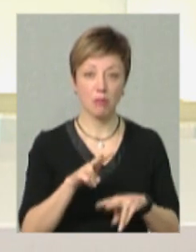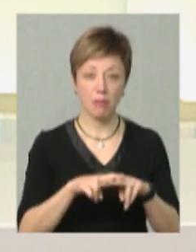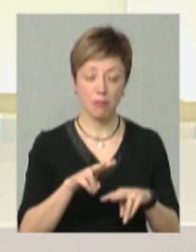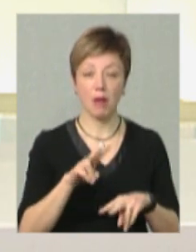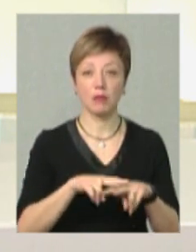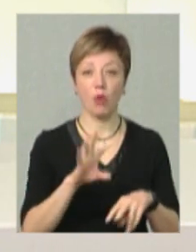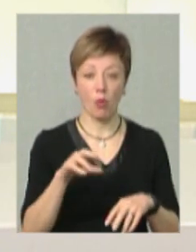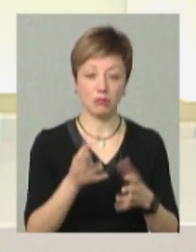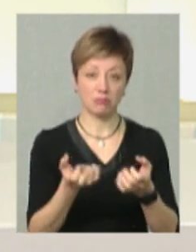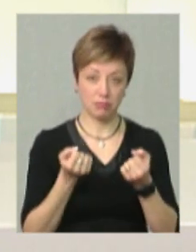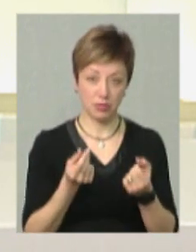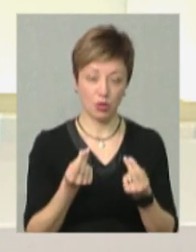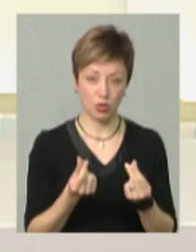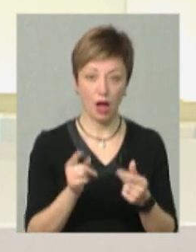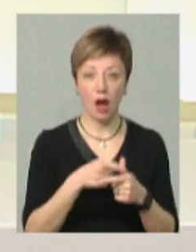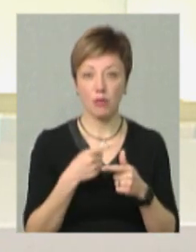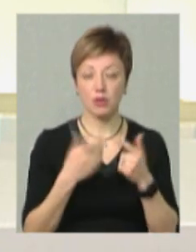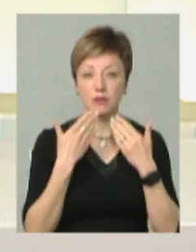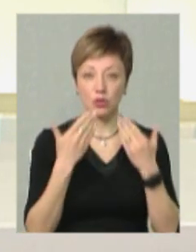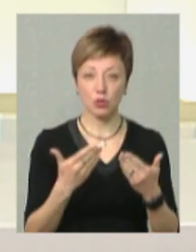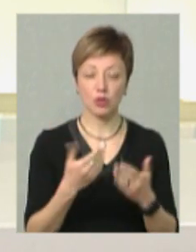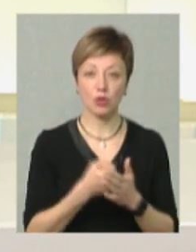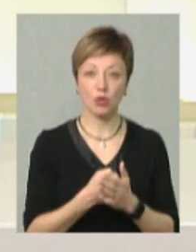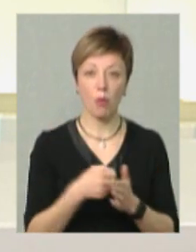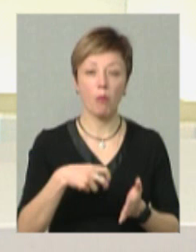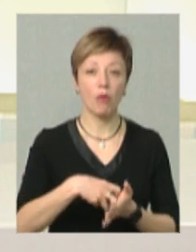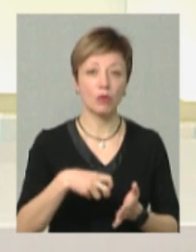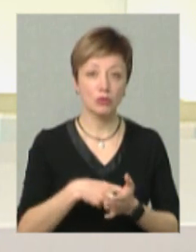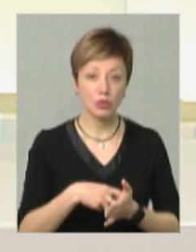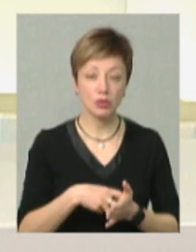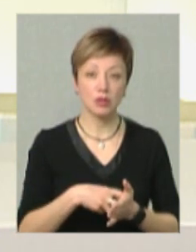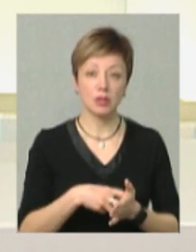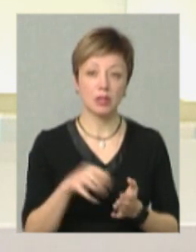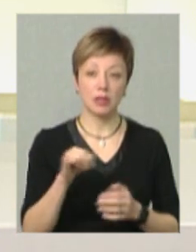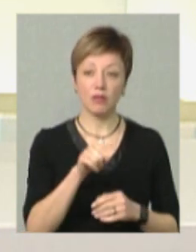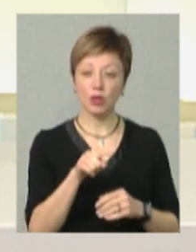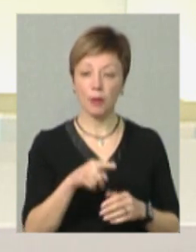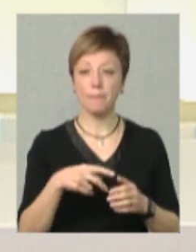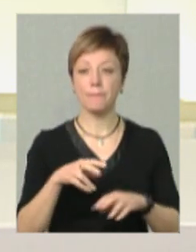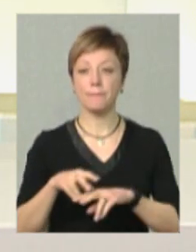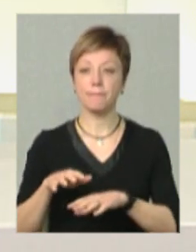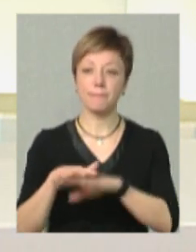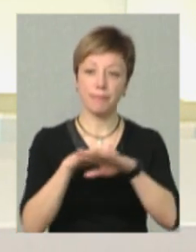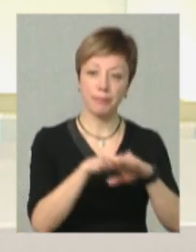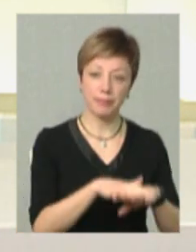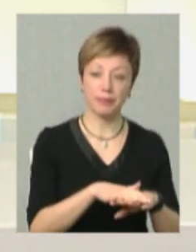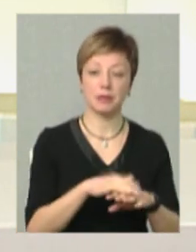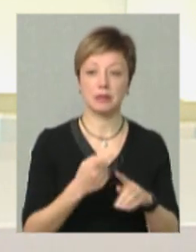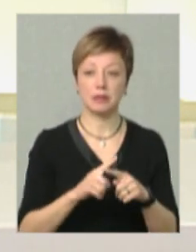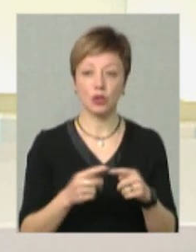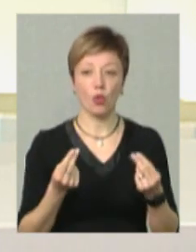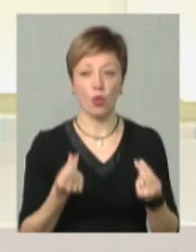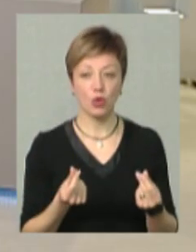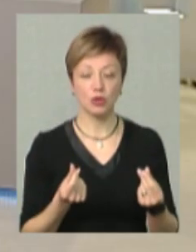і кодом і отримати ці гроші. Або звернутися до підприємства поштового зв'язку, і вони поштовим переказом пересилають ці